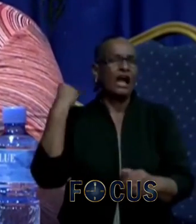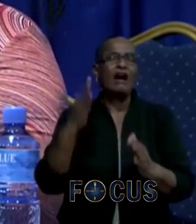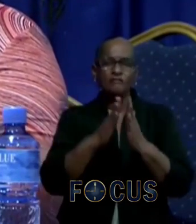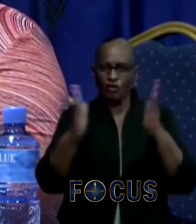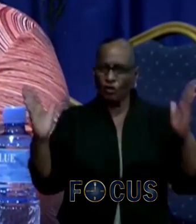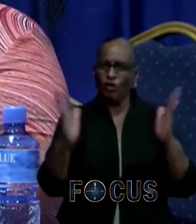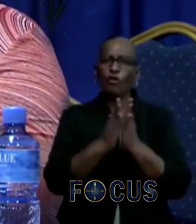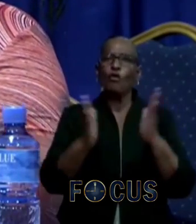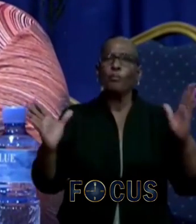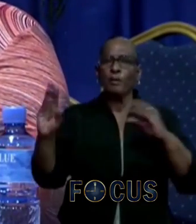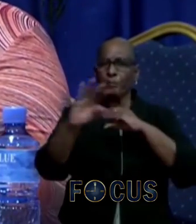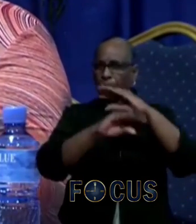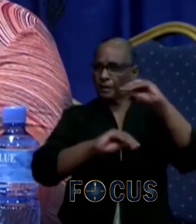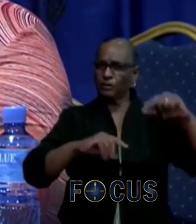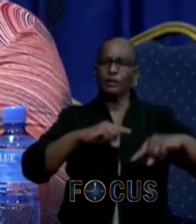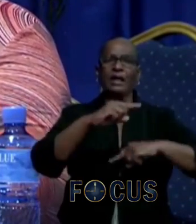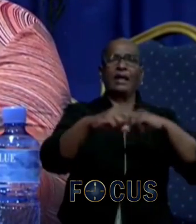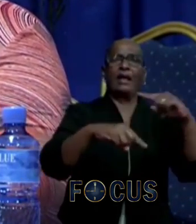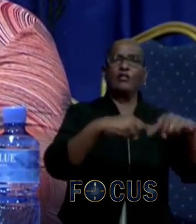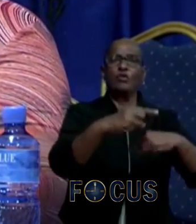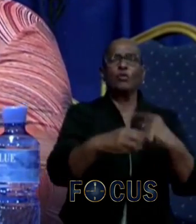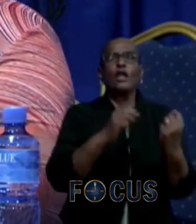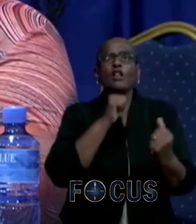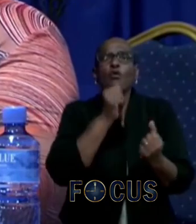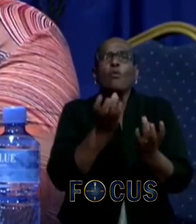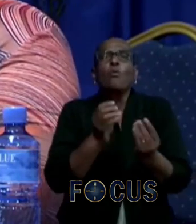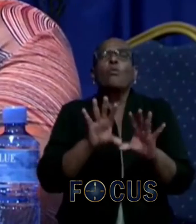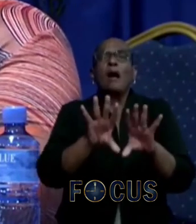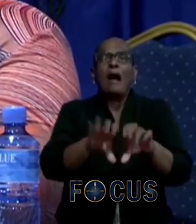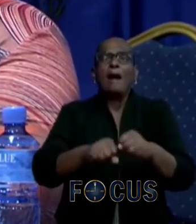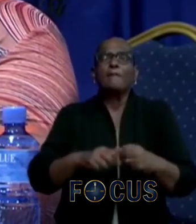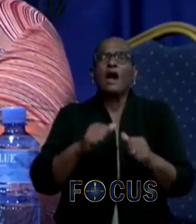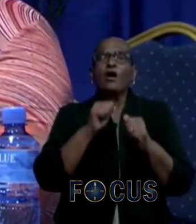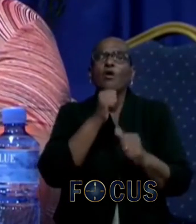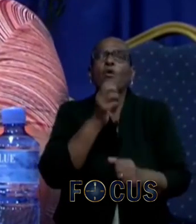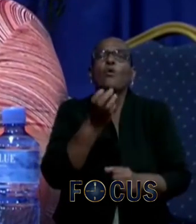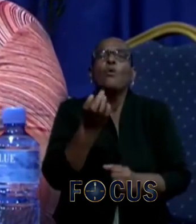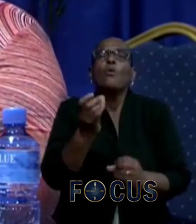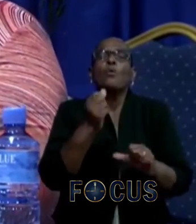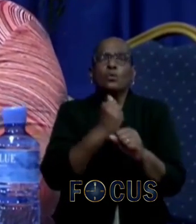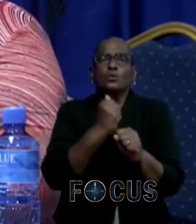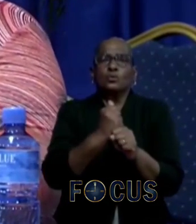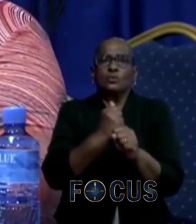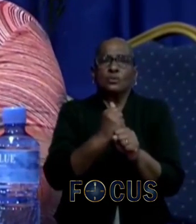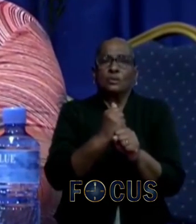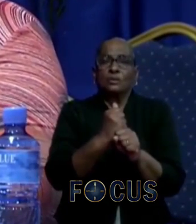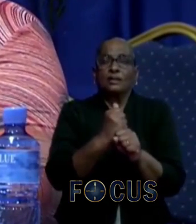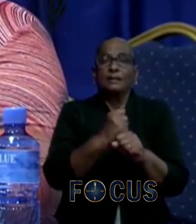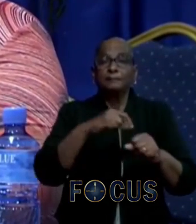periode heeft ontwikkeld. Tijdens deze COVID-periode.